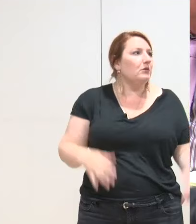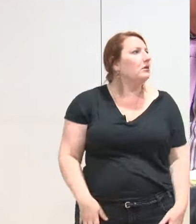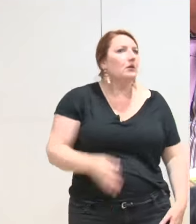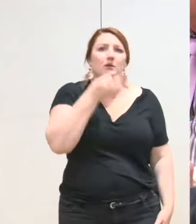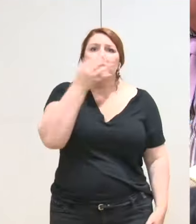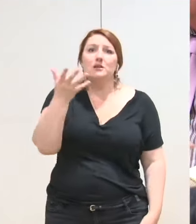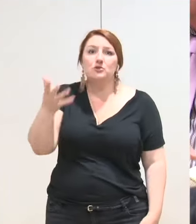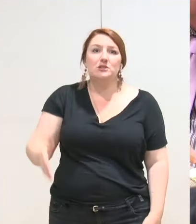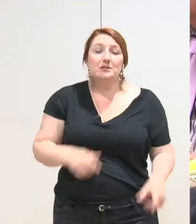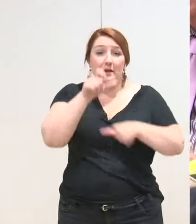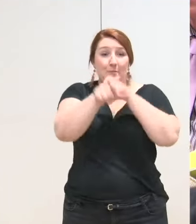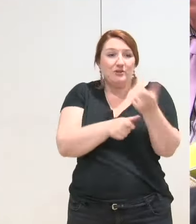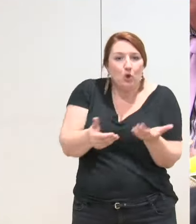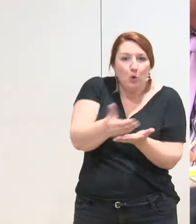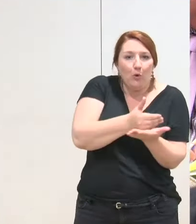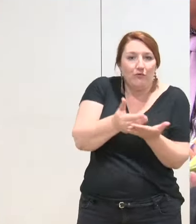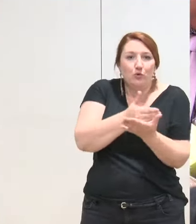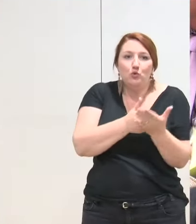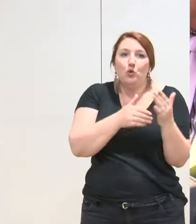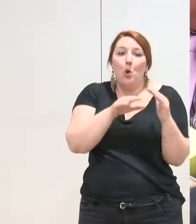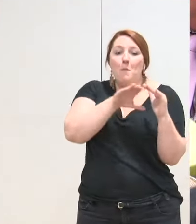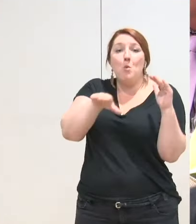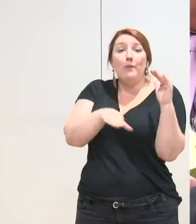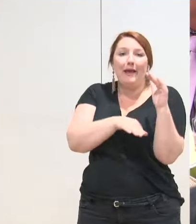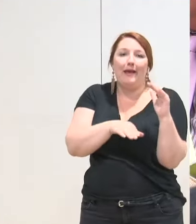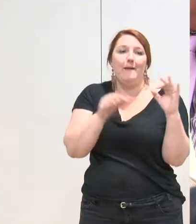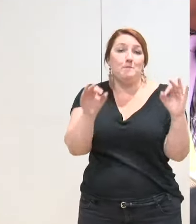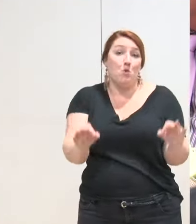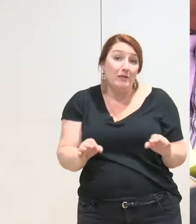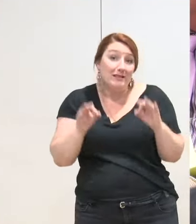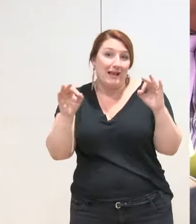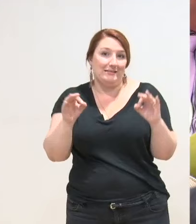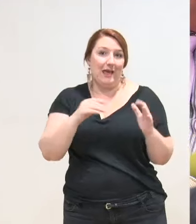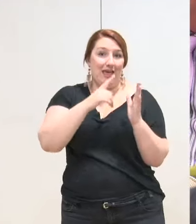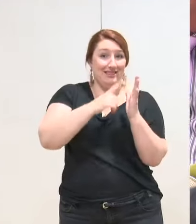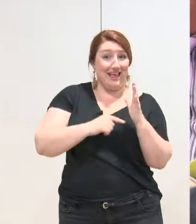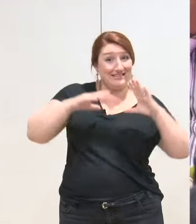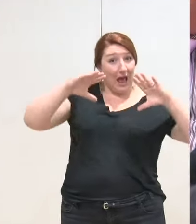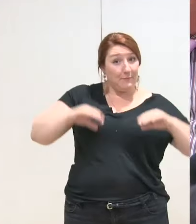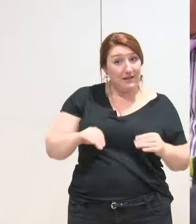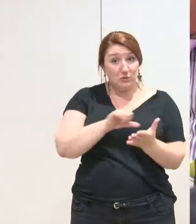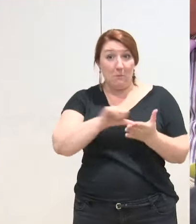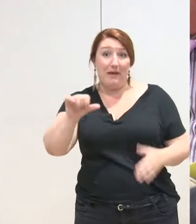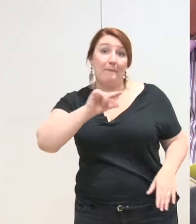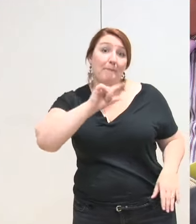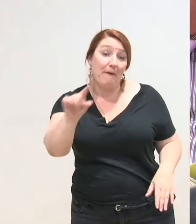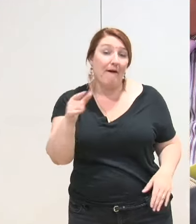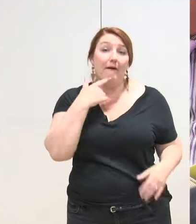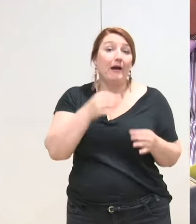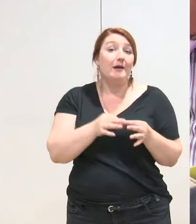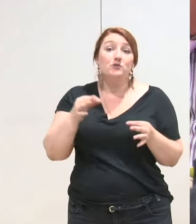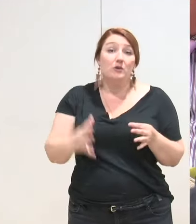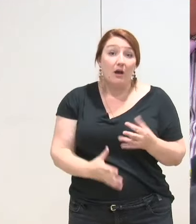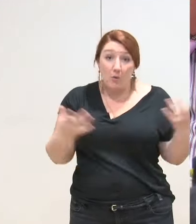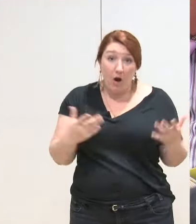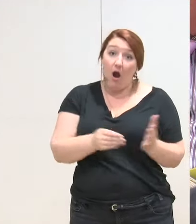des personnes on revenues modéré et modeste qui risque de ne pas payer la taxe d'habitation ça va faire quoi mis à part faire